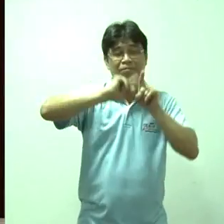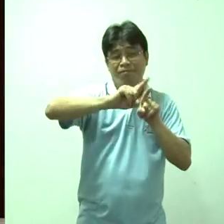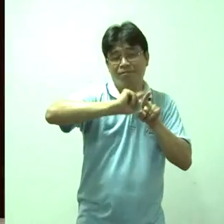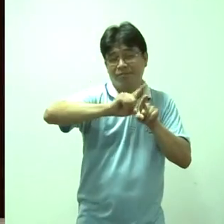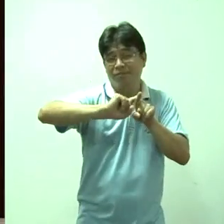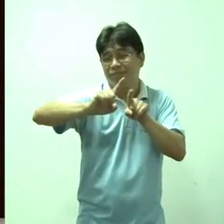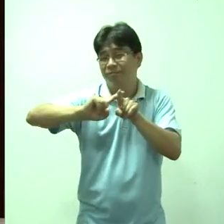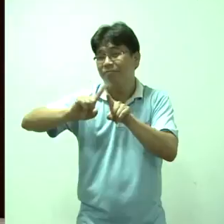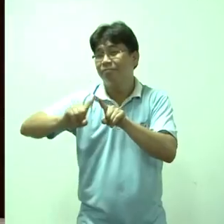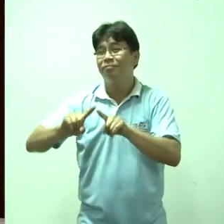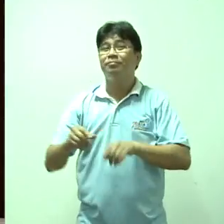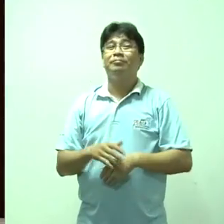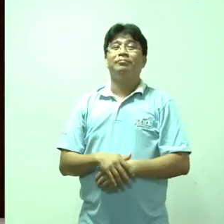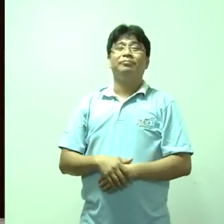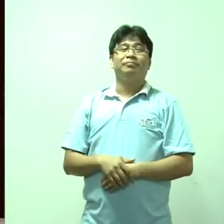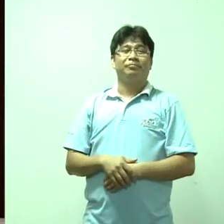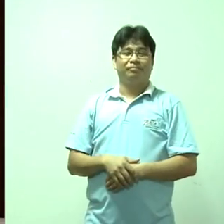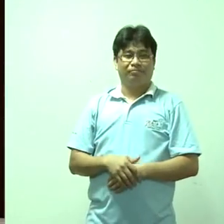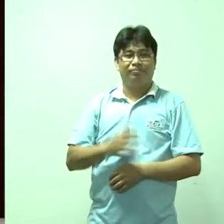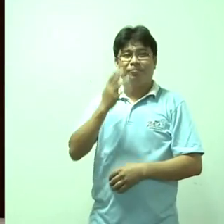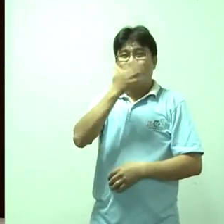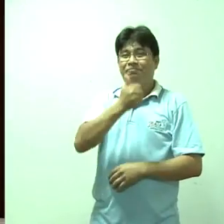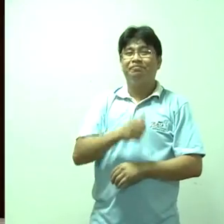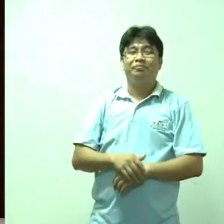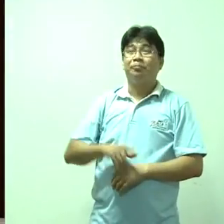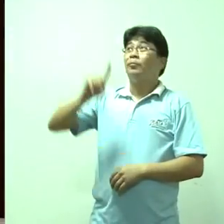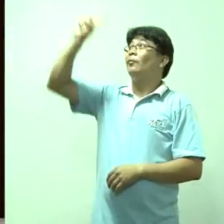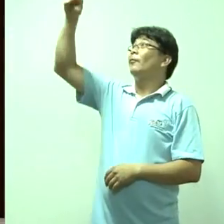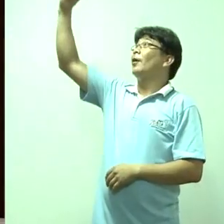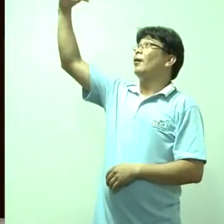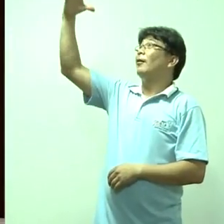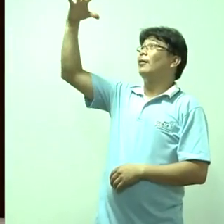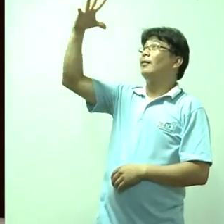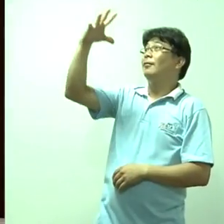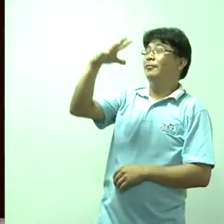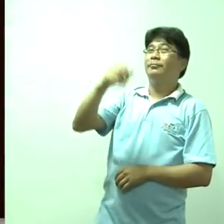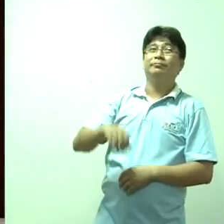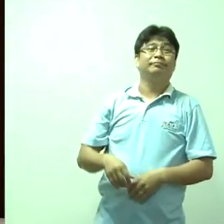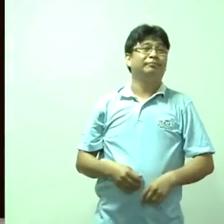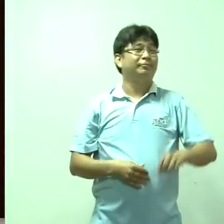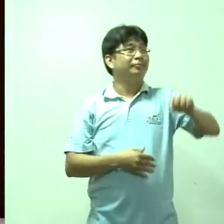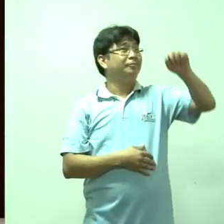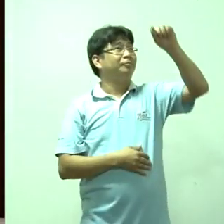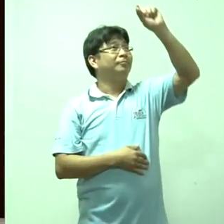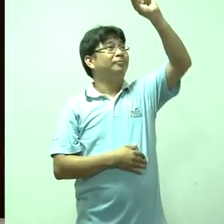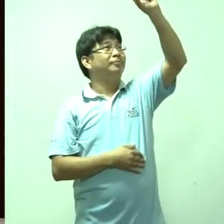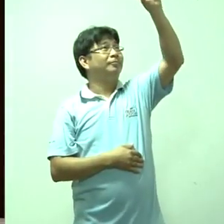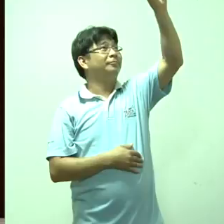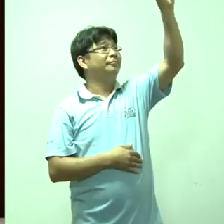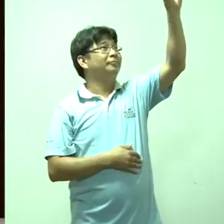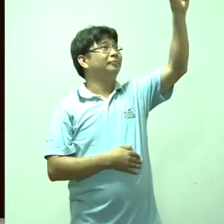มบูรณ์กลางวันมีดวงอาทิต